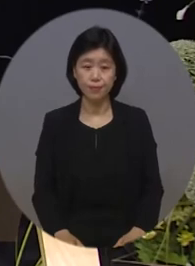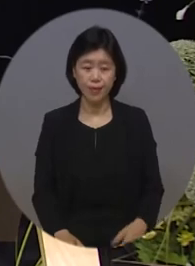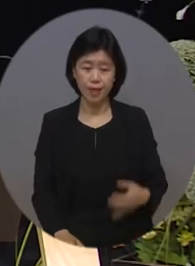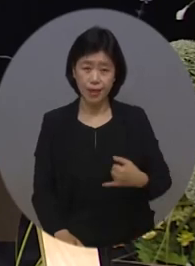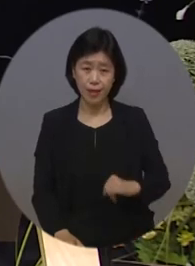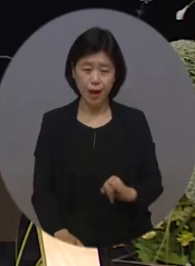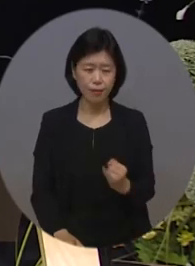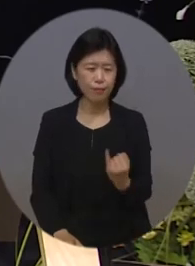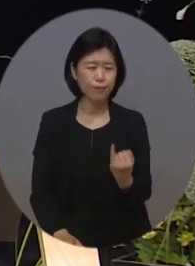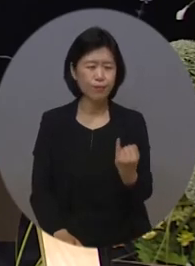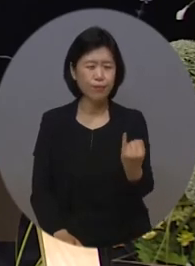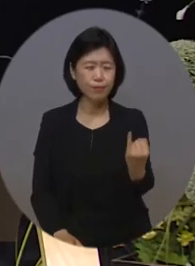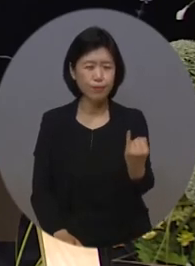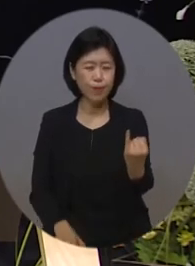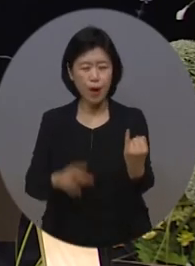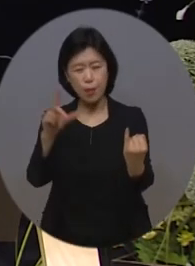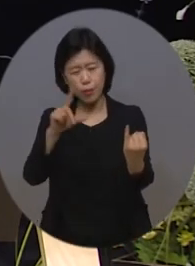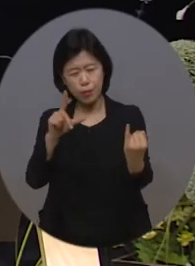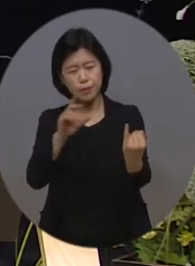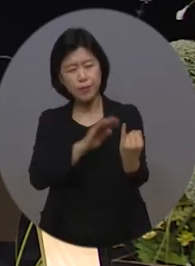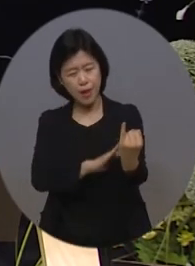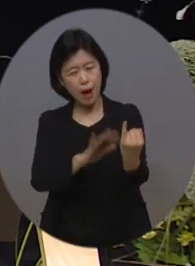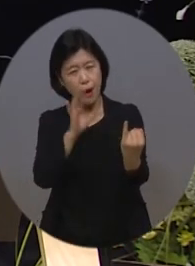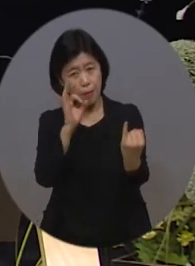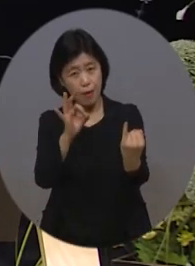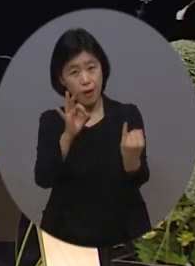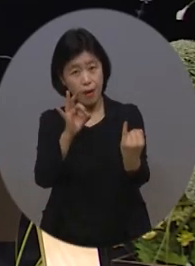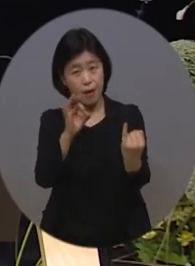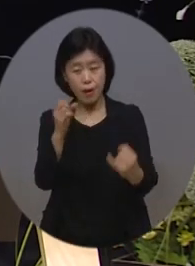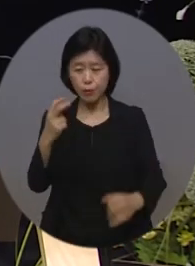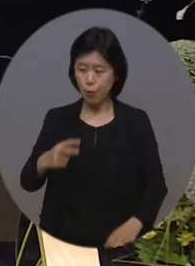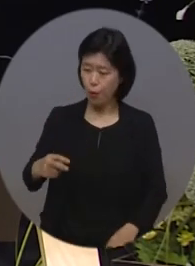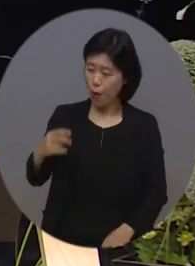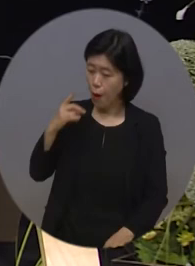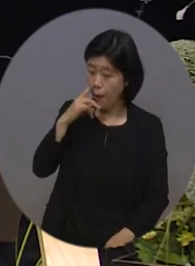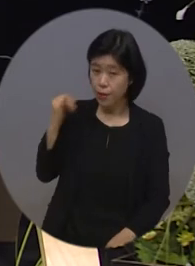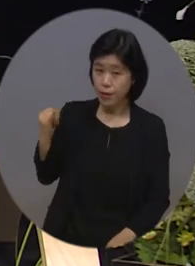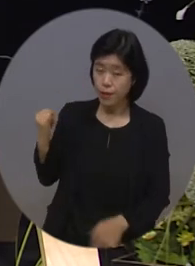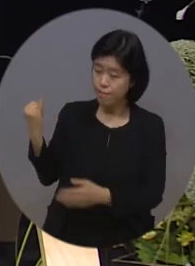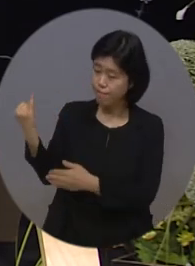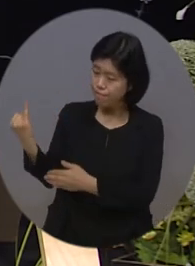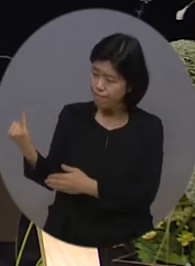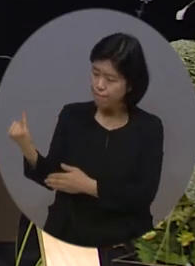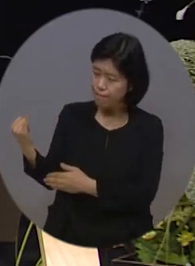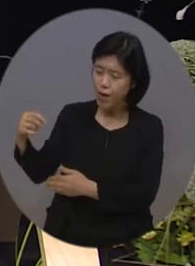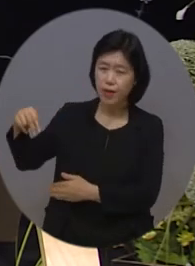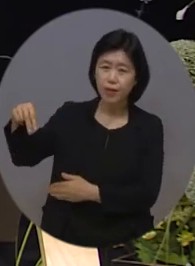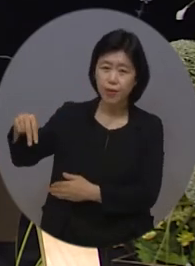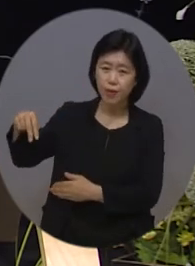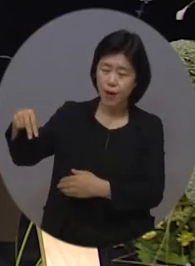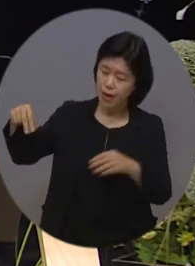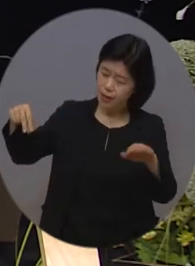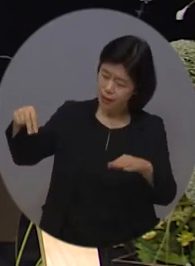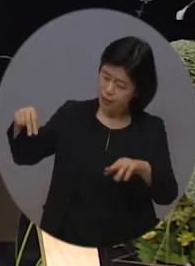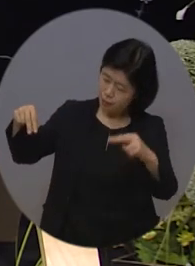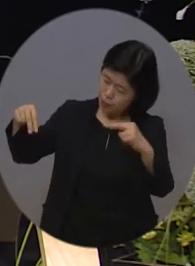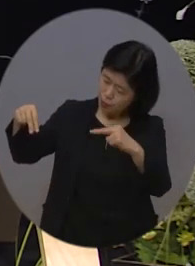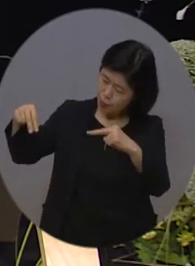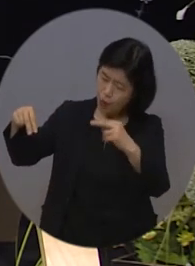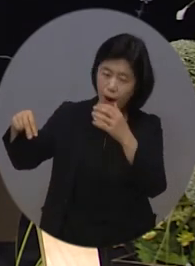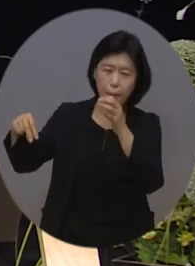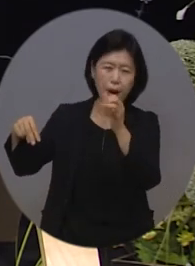보이도록, 보내는 앞모습이 잘 보이도록, 속도를 낮춘 기차가 오래도록 곡선 위에